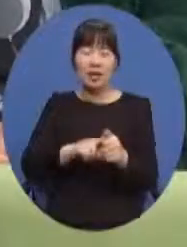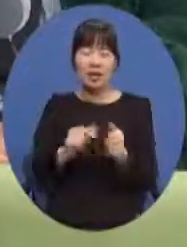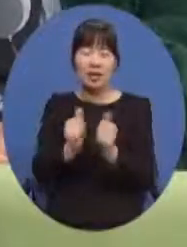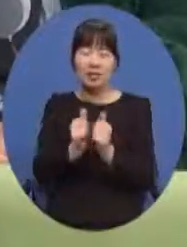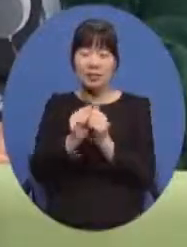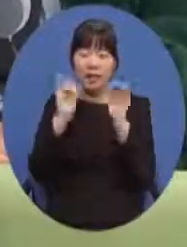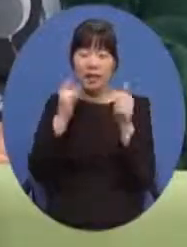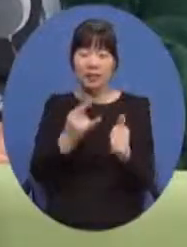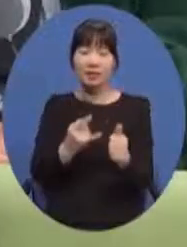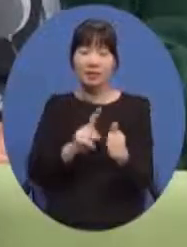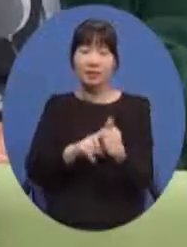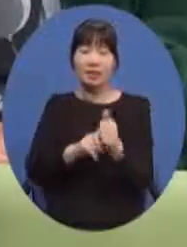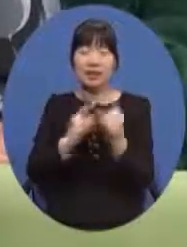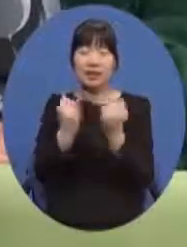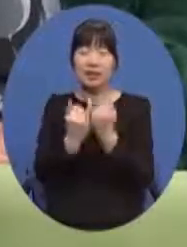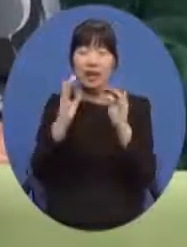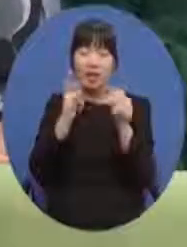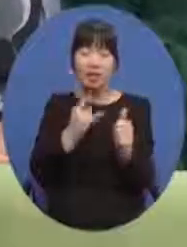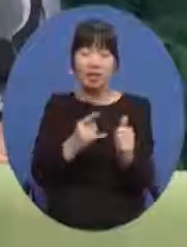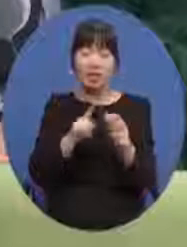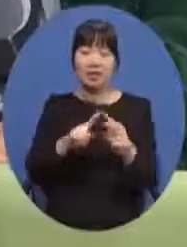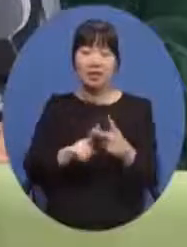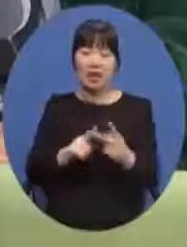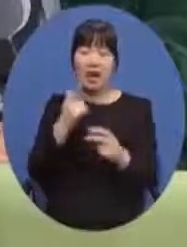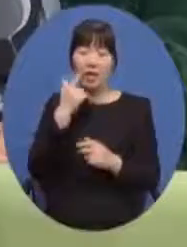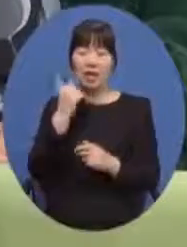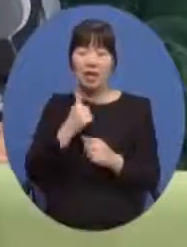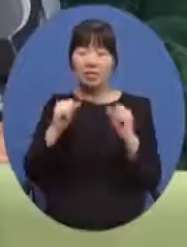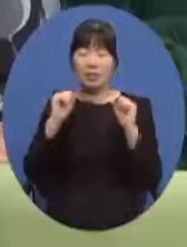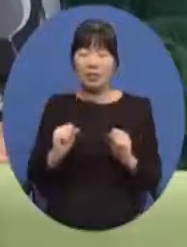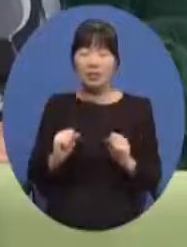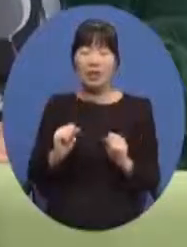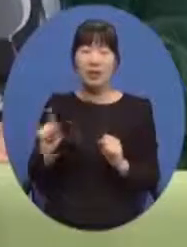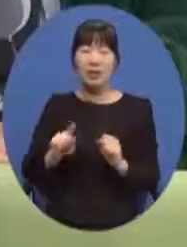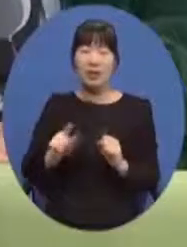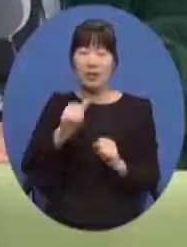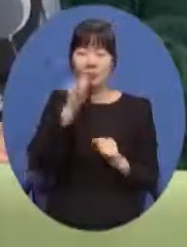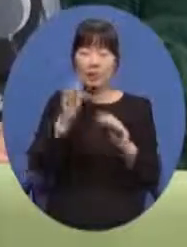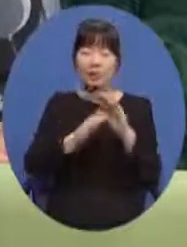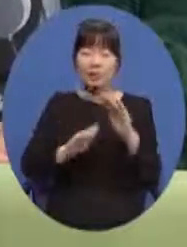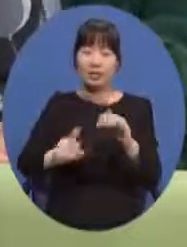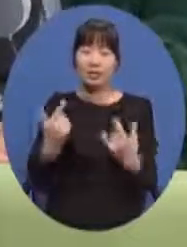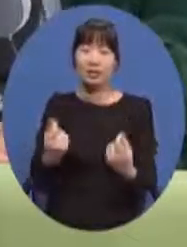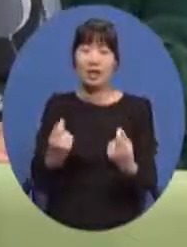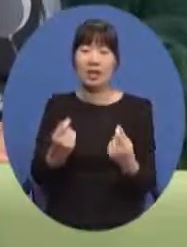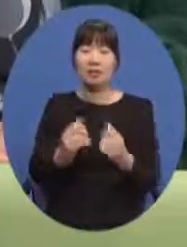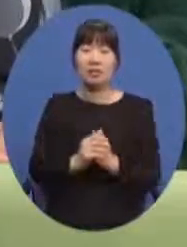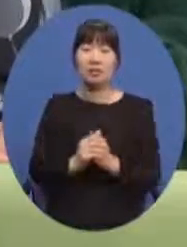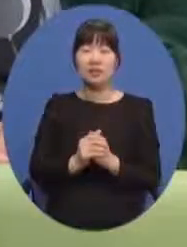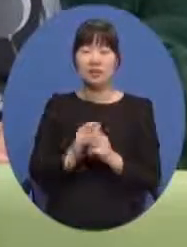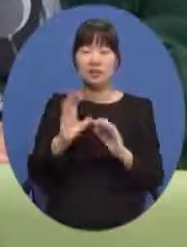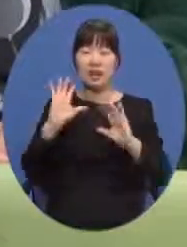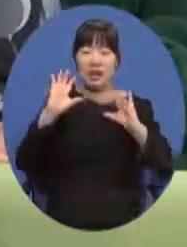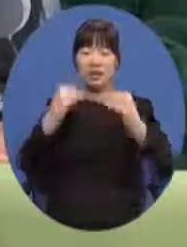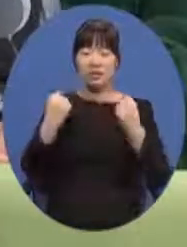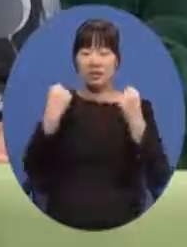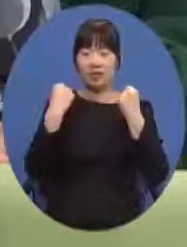남자 아이들에게든 여자 아이들에게든 이 아빠의 존재라는 것은 절대적입니다. 아이들의